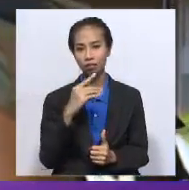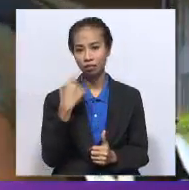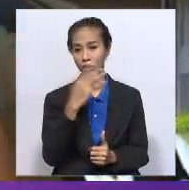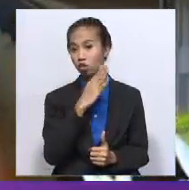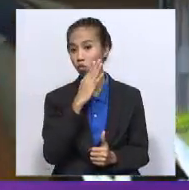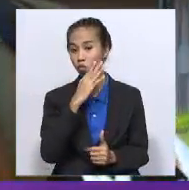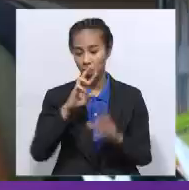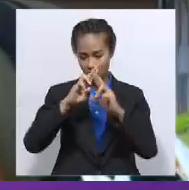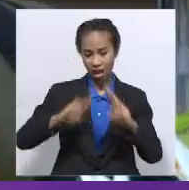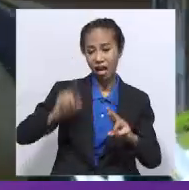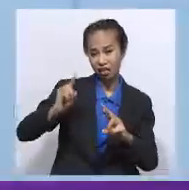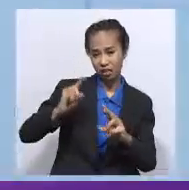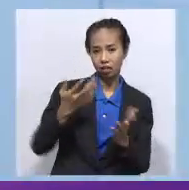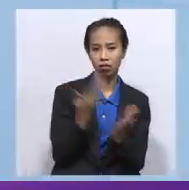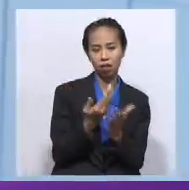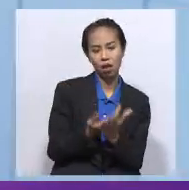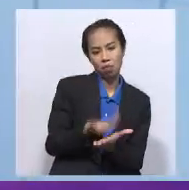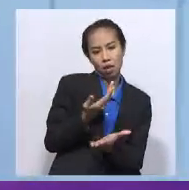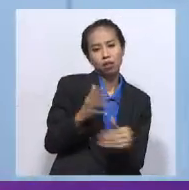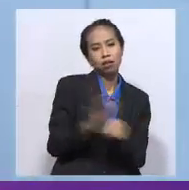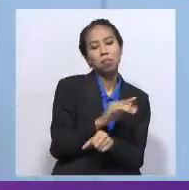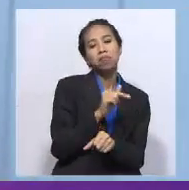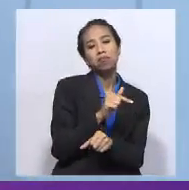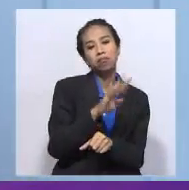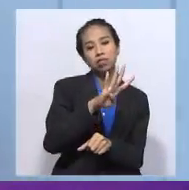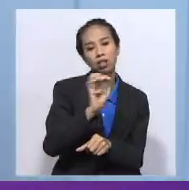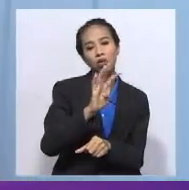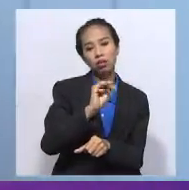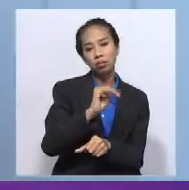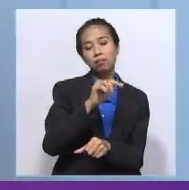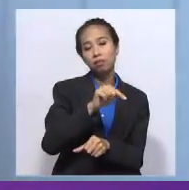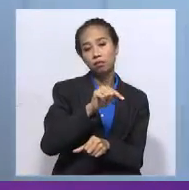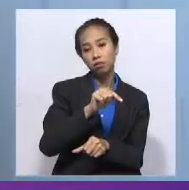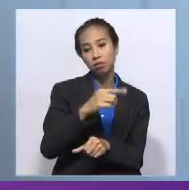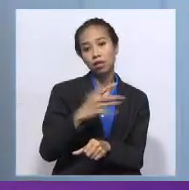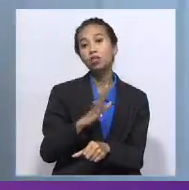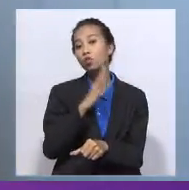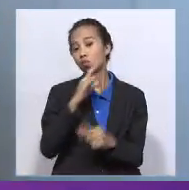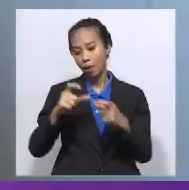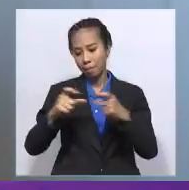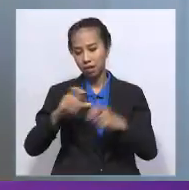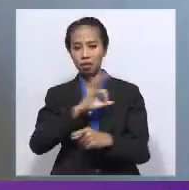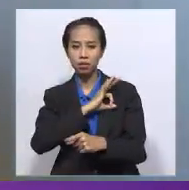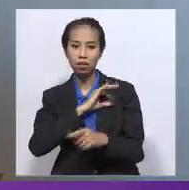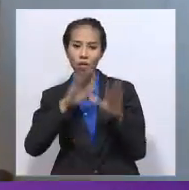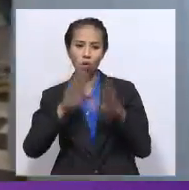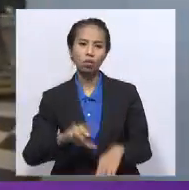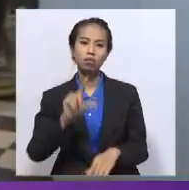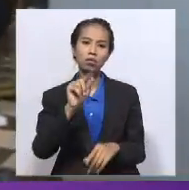ปจริงๆของ King Power ก็จะเป็นราคาเต็ม ราคาเต็มคือ440บาทถ้าคุณมีบัตร King Power ลดสูงสุด